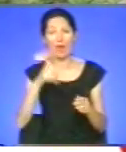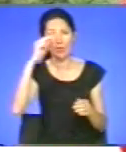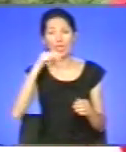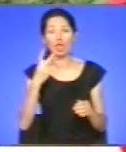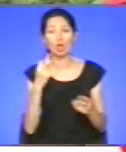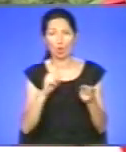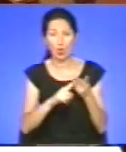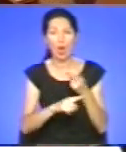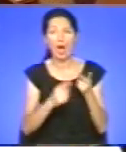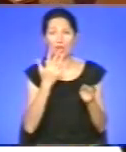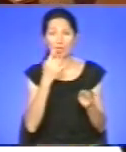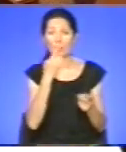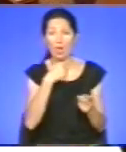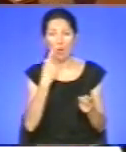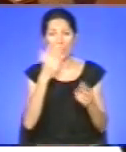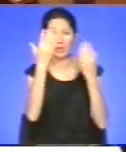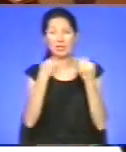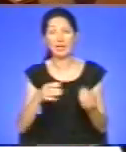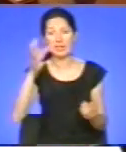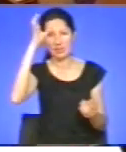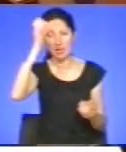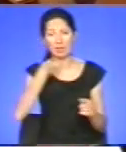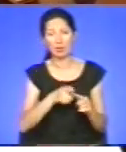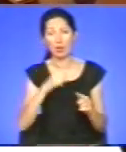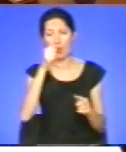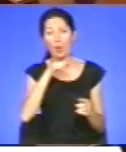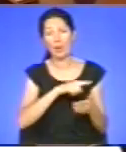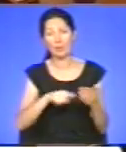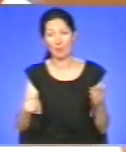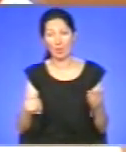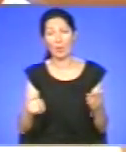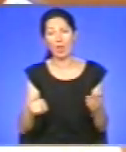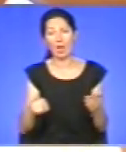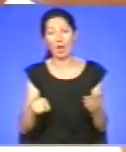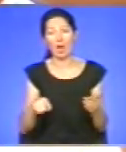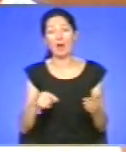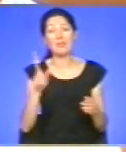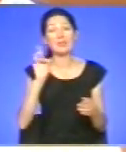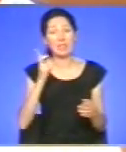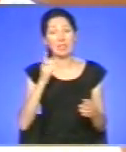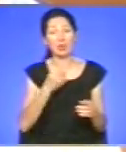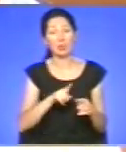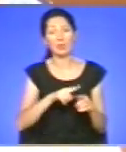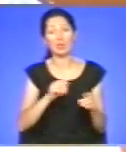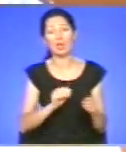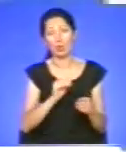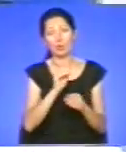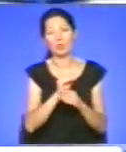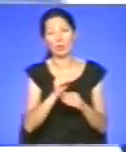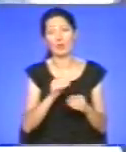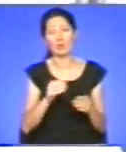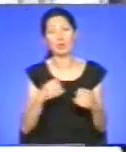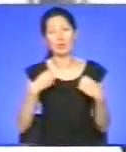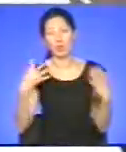другої іноземної мови. День знань цьогоріч відзначатимуть у неділю. Педагоги вважають, що це додасть святкового настрою.